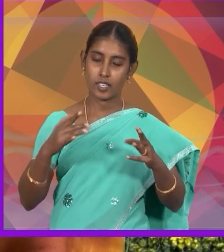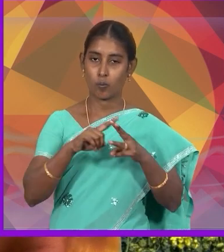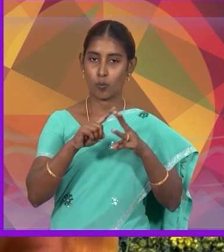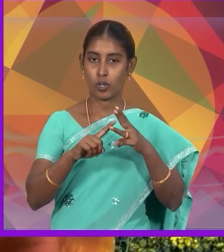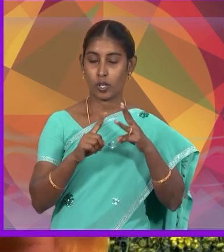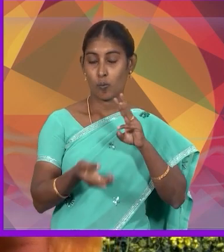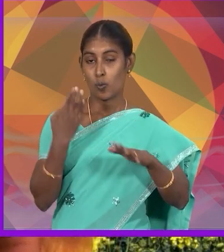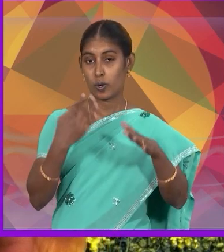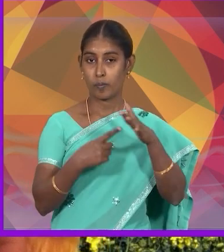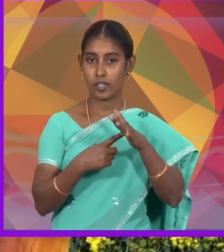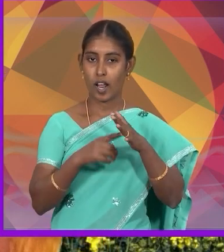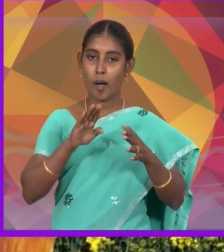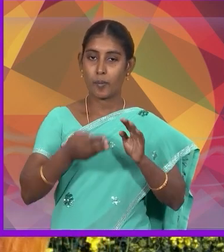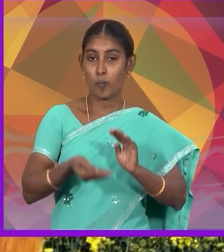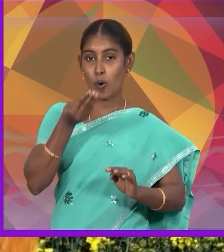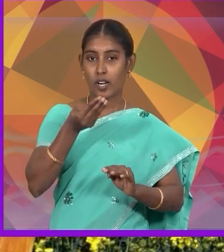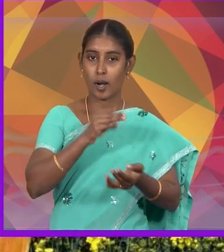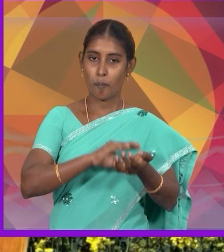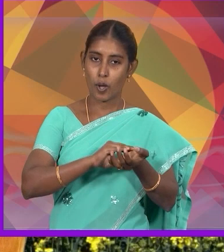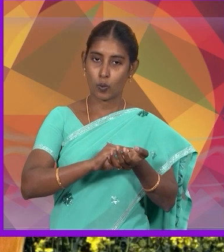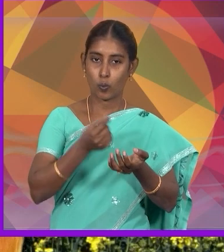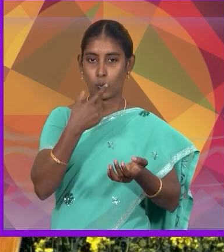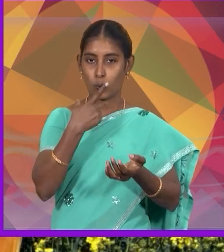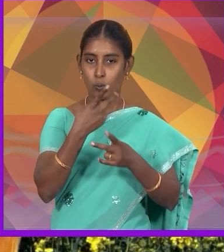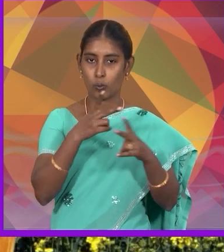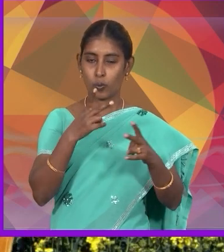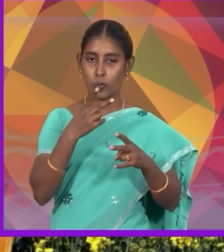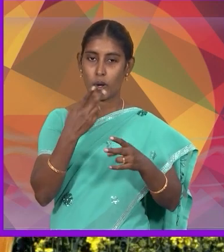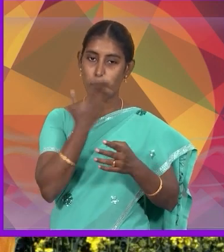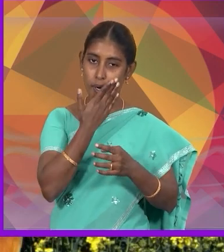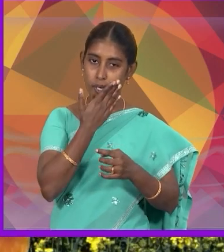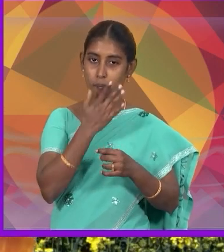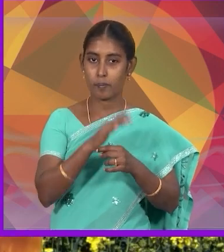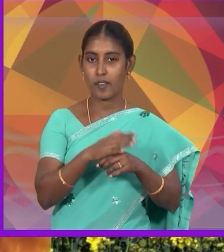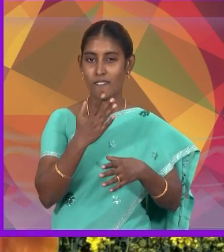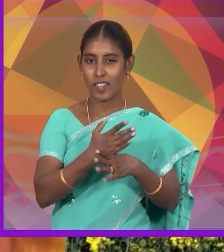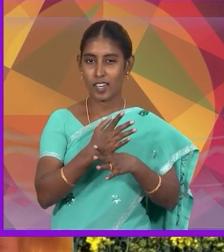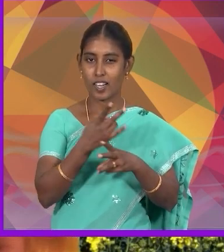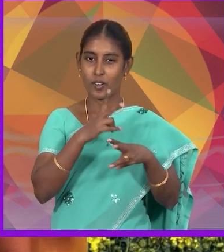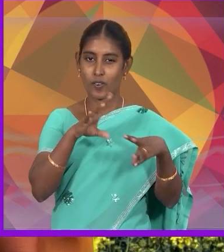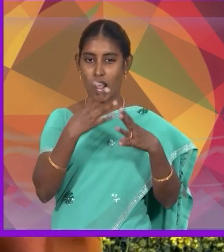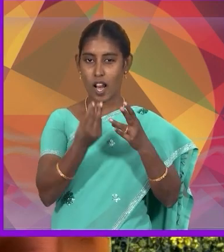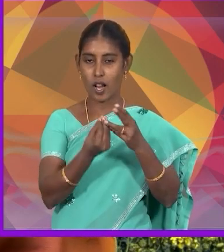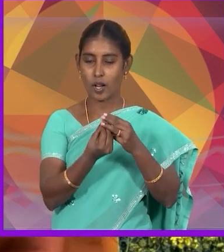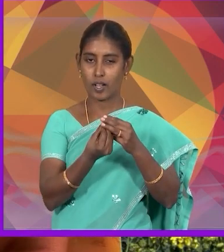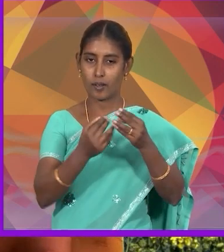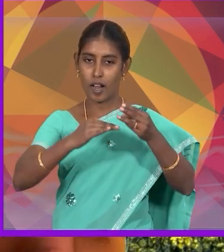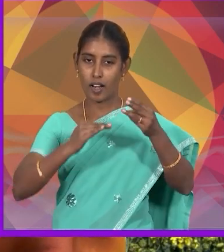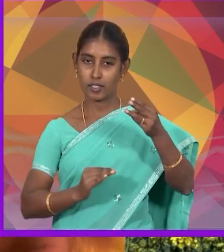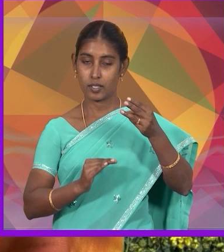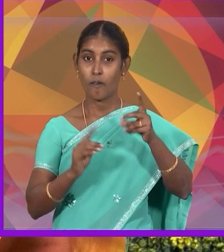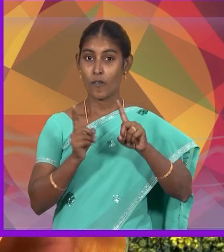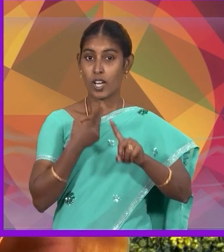தேவைகளை சொல்லலாம், மருத்துவ வசதி, கல்வி வசதி, வேலை வாய்ப்பு வசதி இன்னும் அதிகமா சொல்லலாம். ஆனா அடிப்படையானது உணவுங்க.